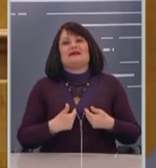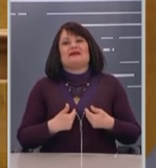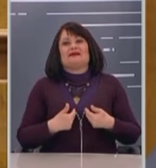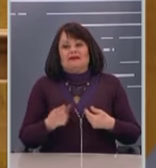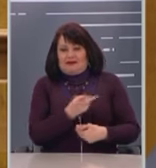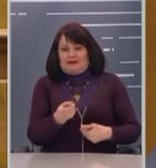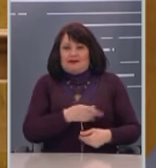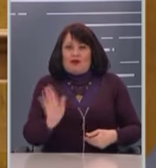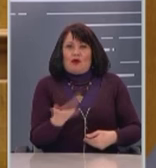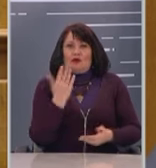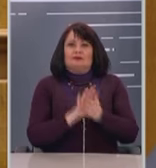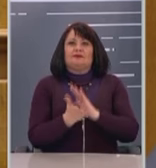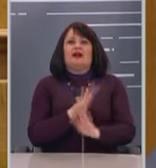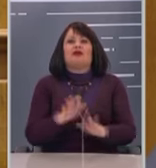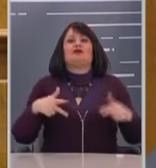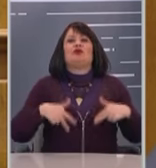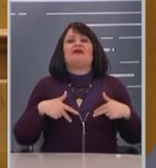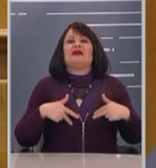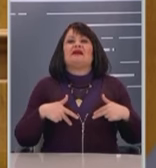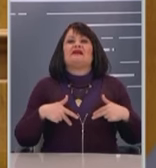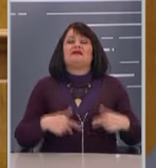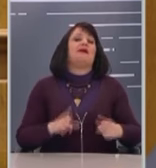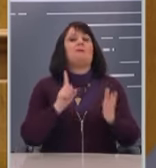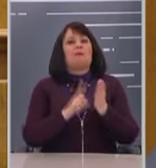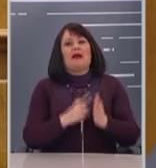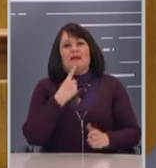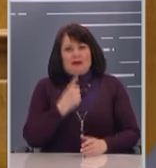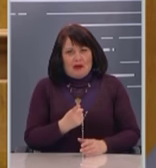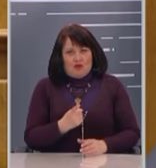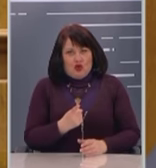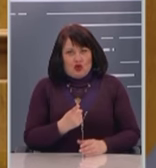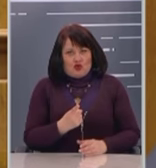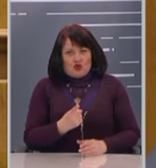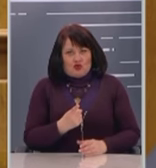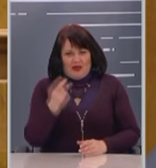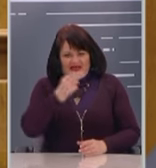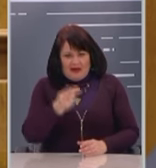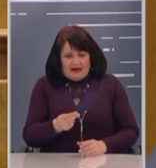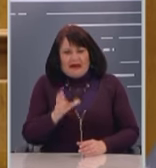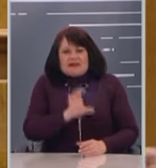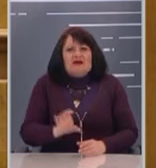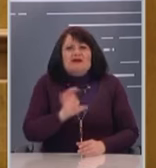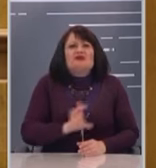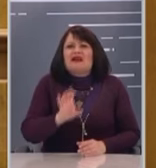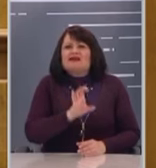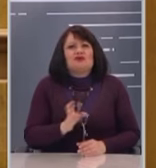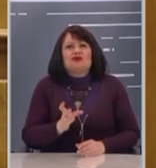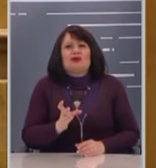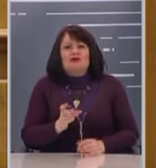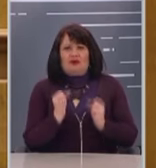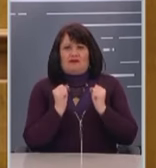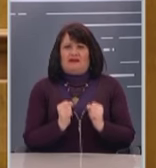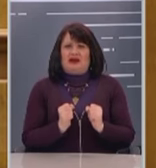από τη διακυβέρνηση του τόπου. Και οφείλω να σας πω ότι η διερεύνηση αυτών των υποθέσεων ήταν και ένα από τα